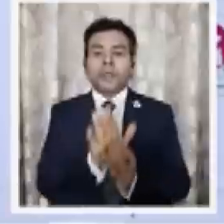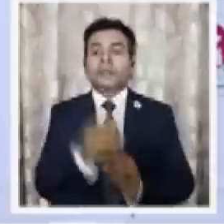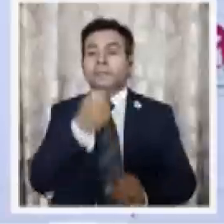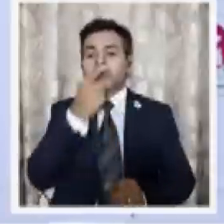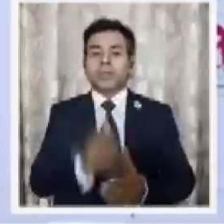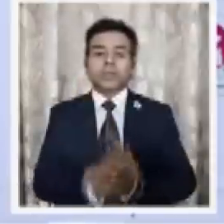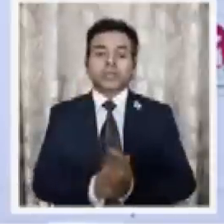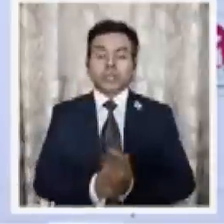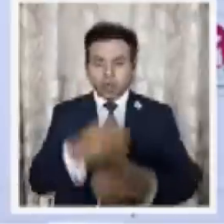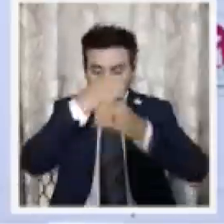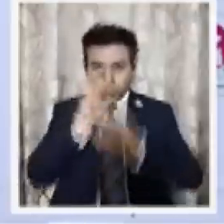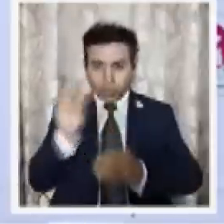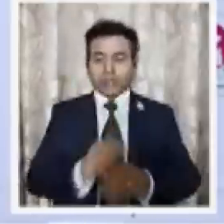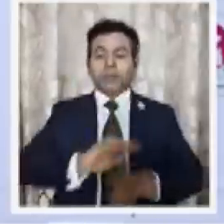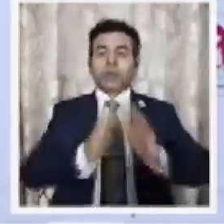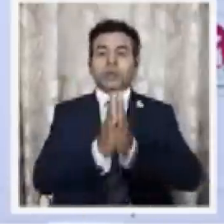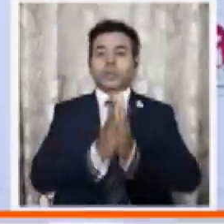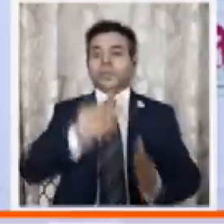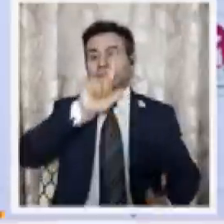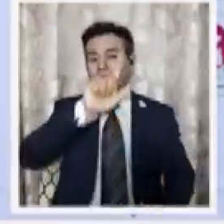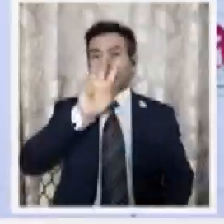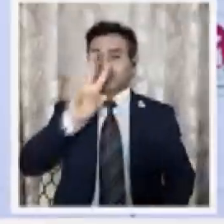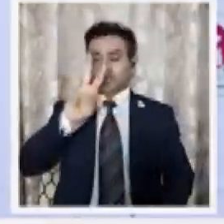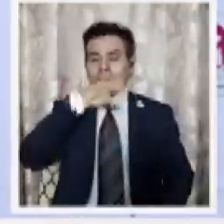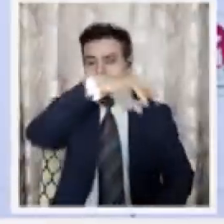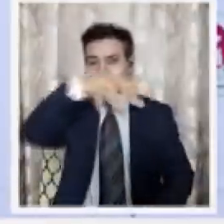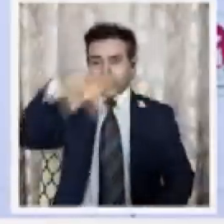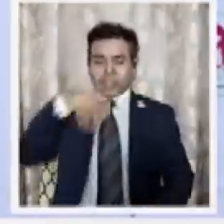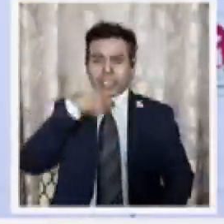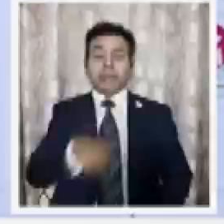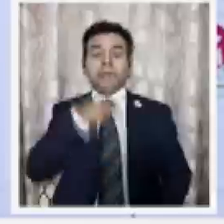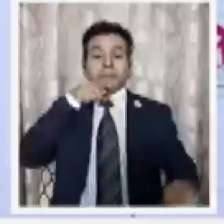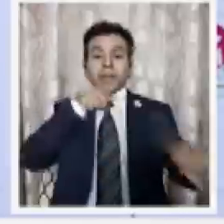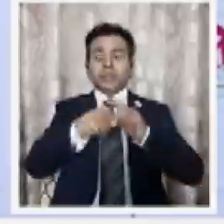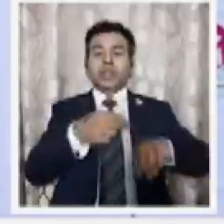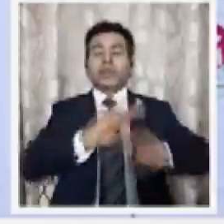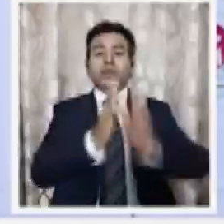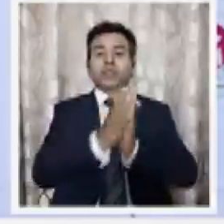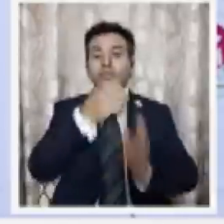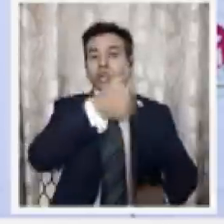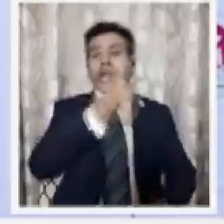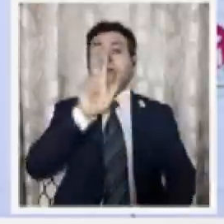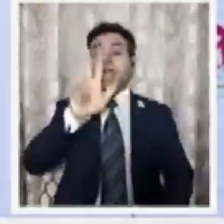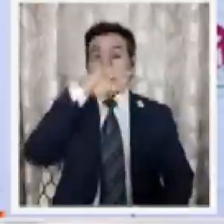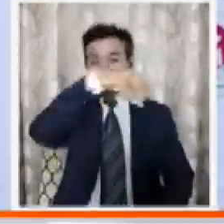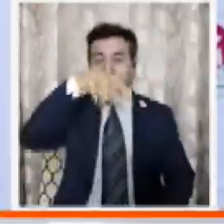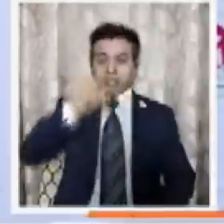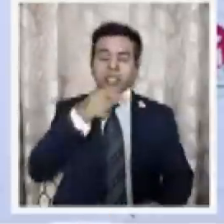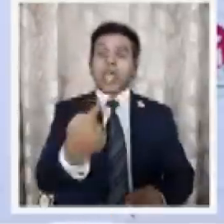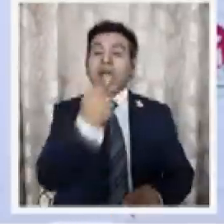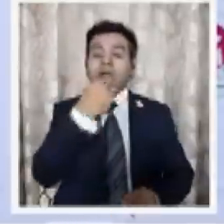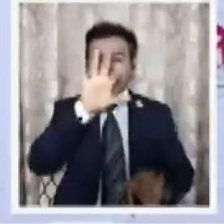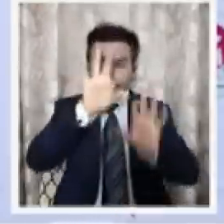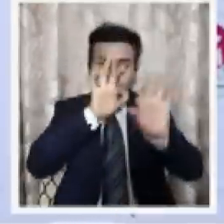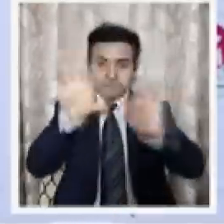আমাদের কোভিড বিষয়ক পরীক্ষাগার 73টি, তবে আজকে আমরা রিপোর্ট পেয়েছি